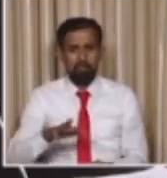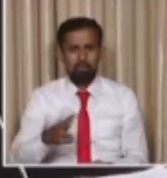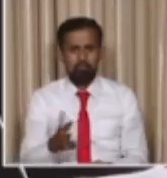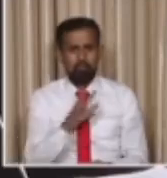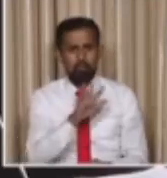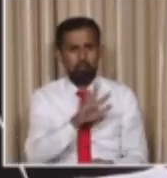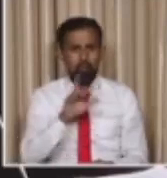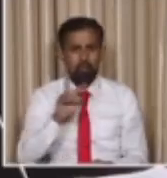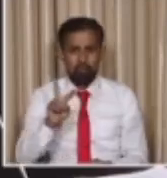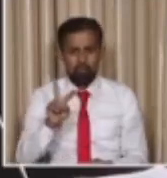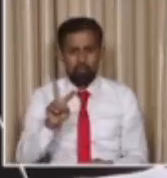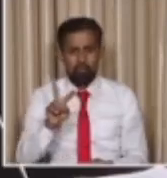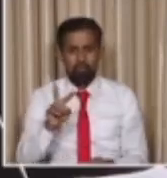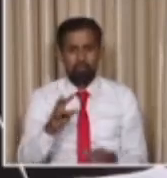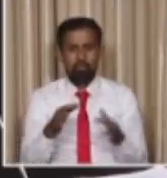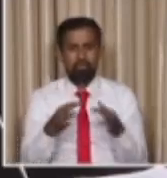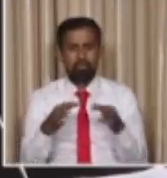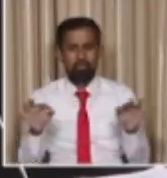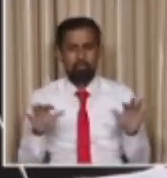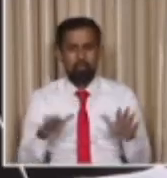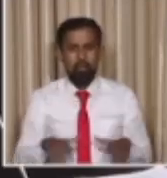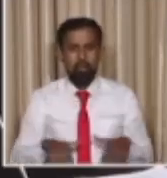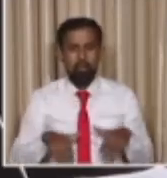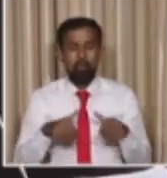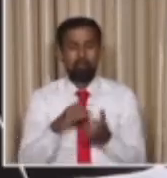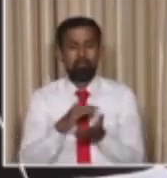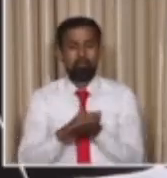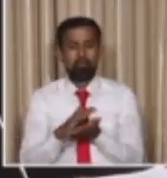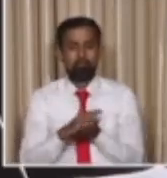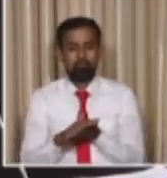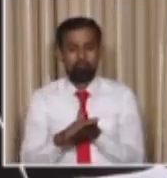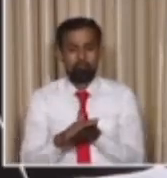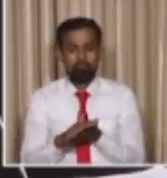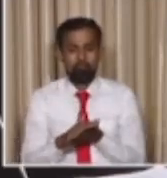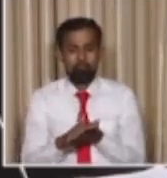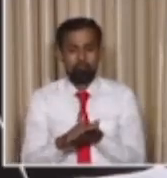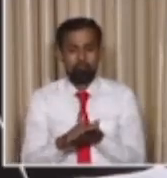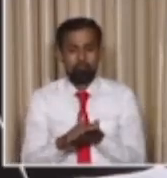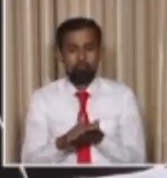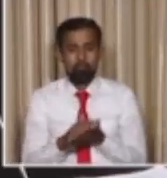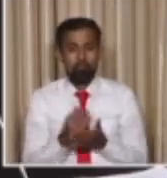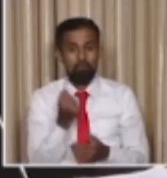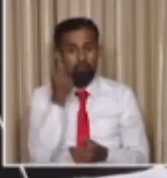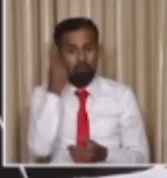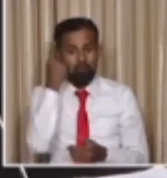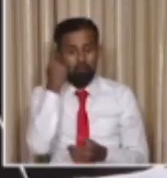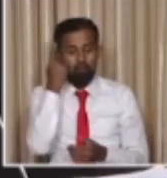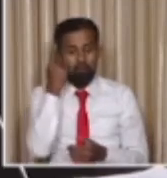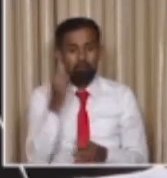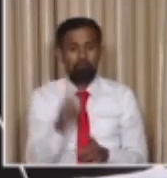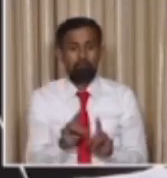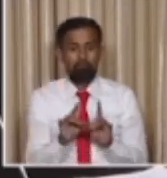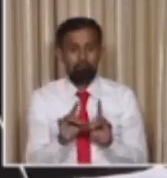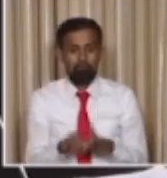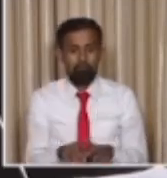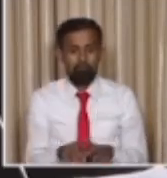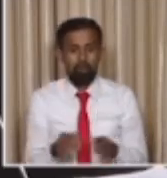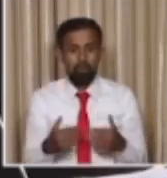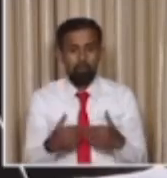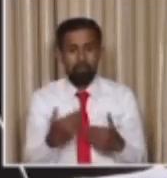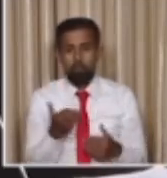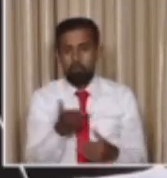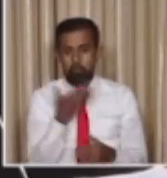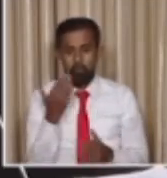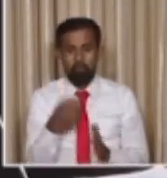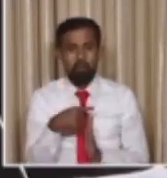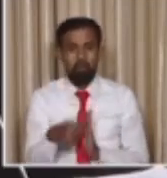1952 මේ නිදහස් සෞඛ්‍ය සේවය කියන ඒ අදහස සංකල්පය මත අපට පුළුවන් වුණා